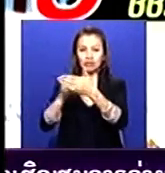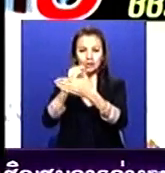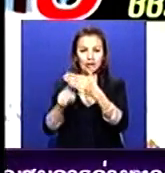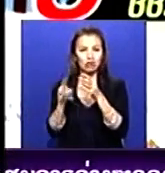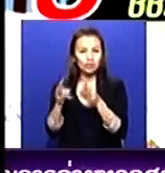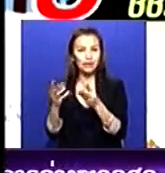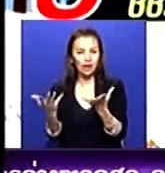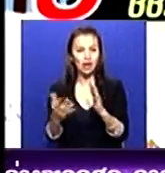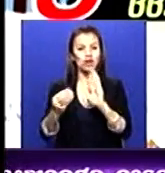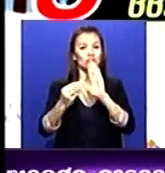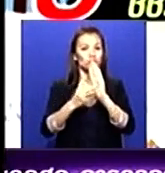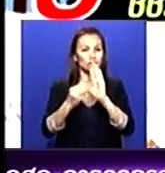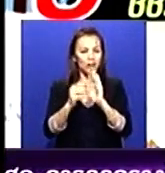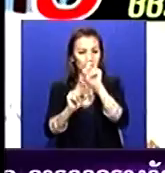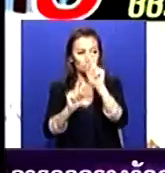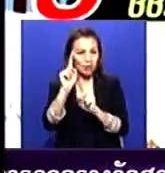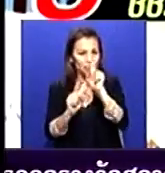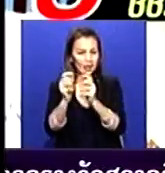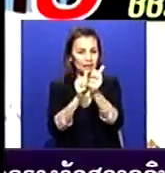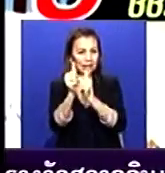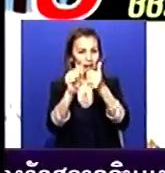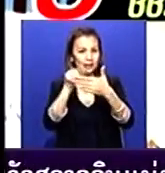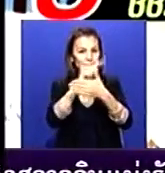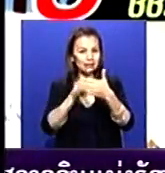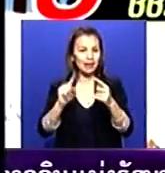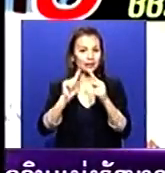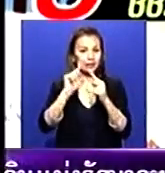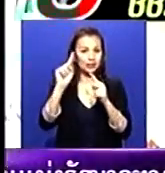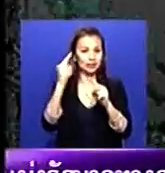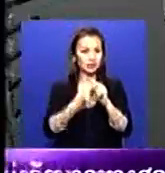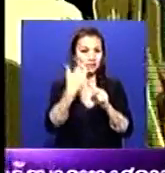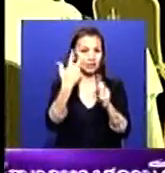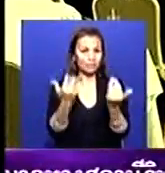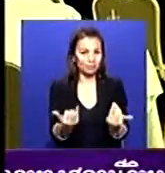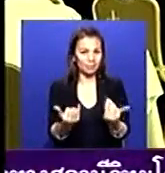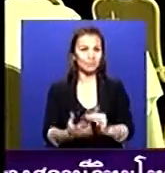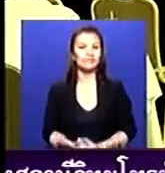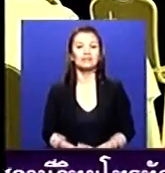ระบบการประมวลผลการเลือกตั้งครั้งสุดท้ายในวันที่1มีนาคมนี้ค่ะ